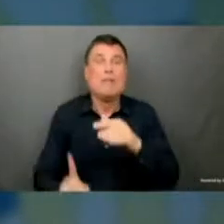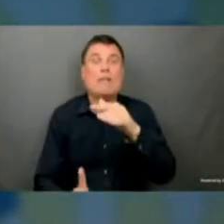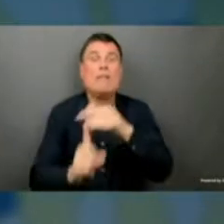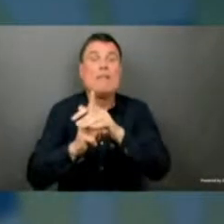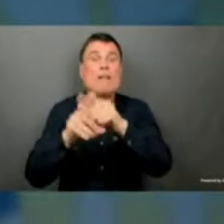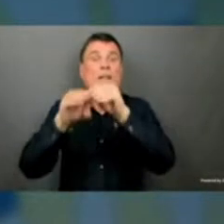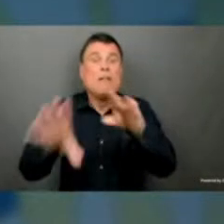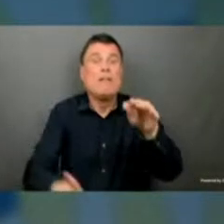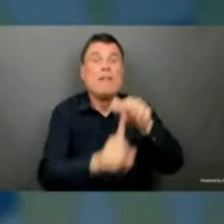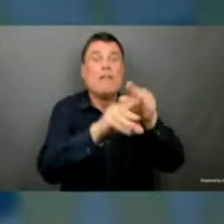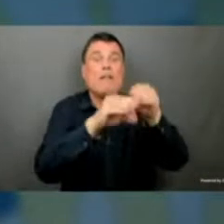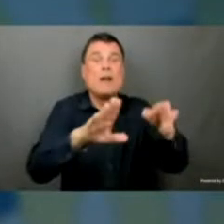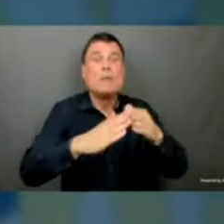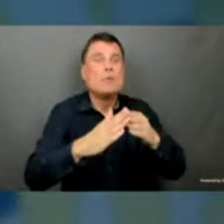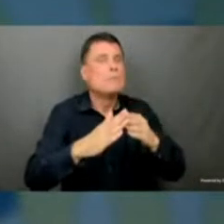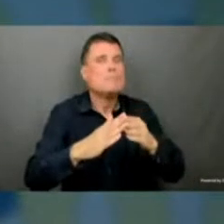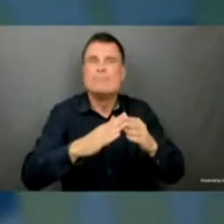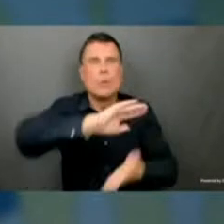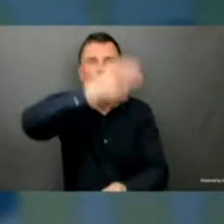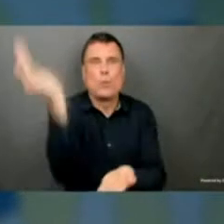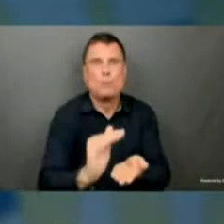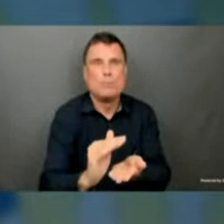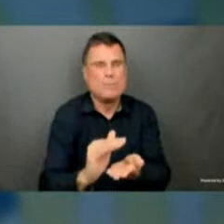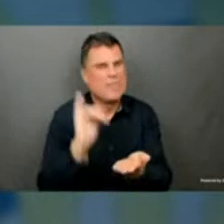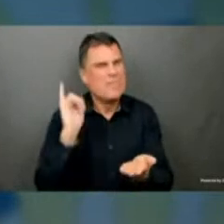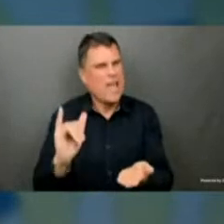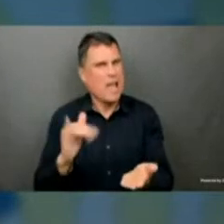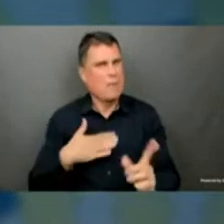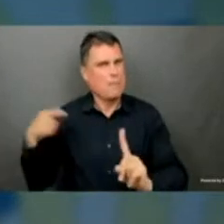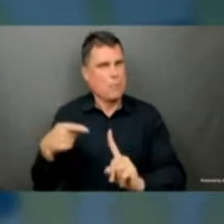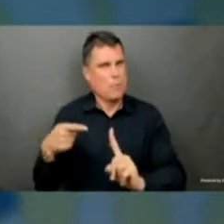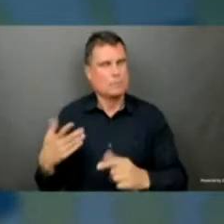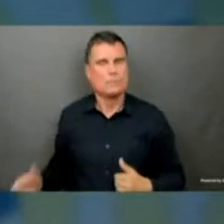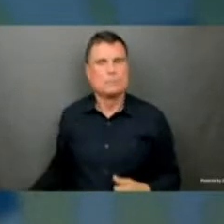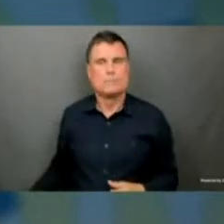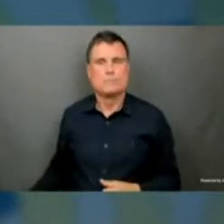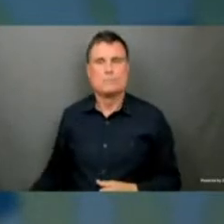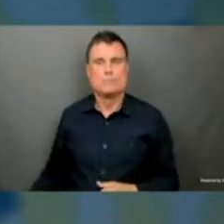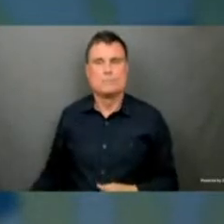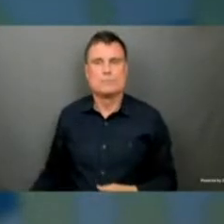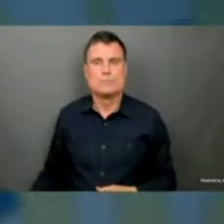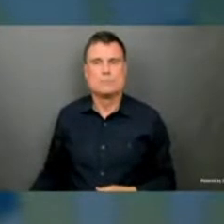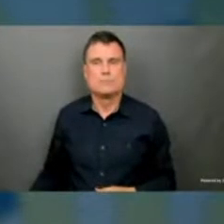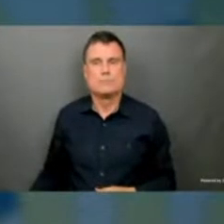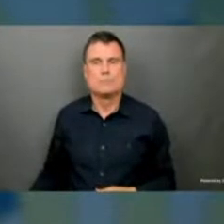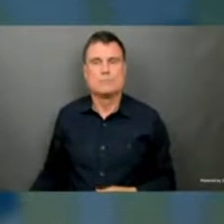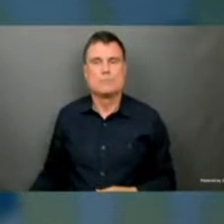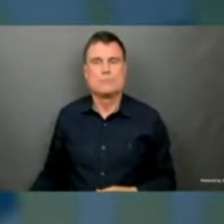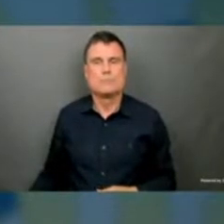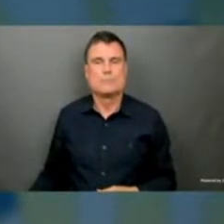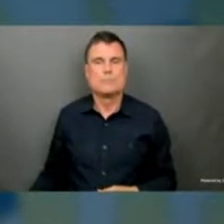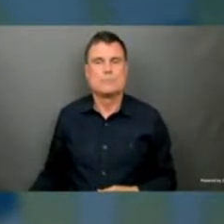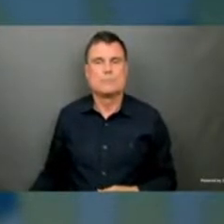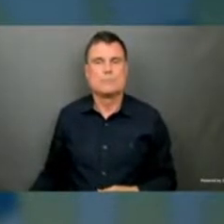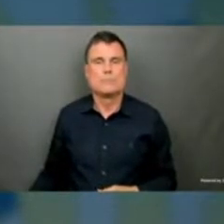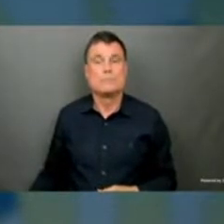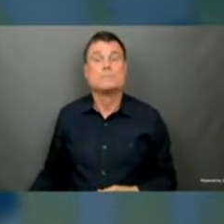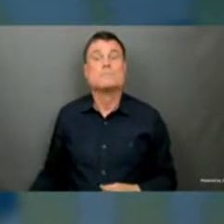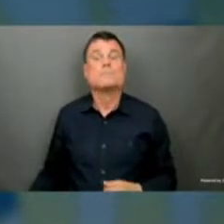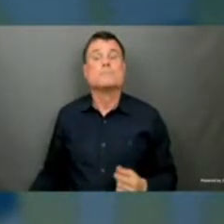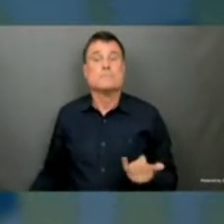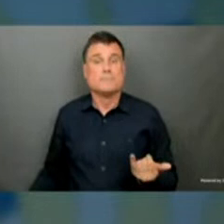要分析完了就会给大家分享。 So just a final note, we are doing what we call vaccine effectiveness studies, so